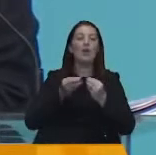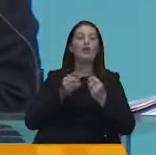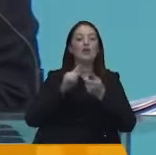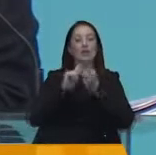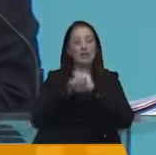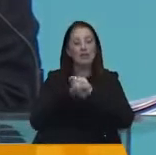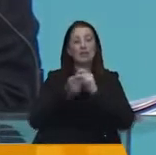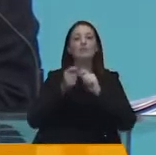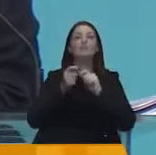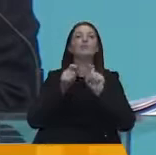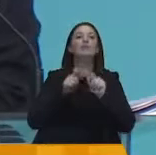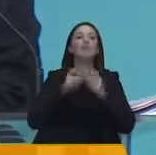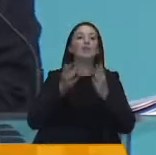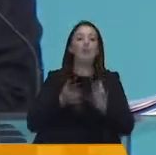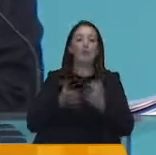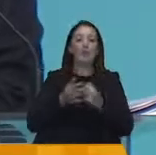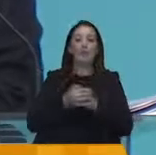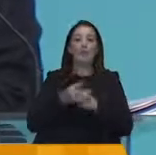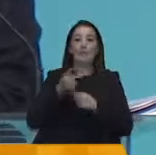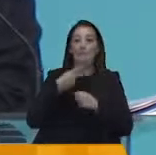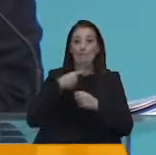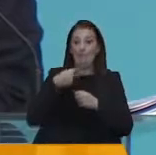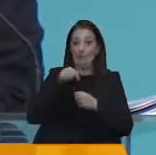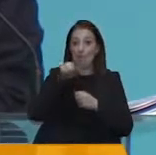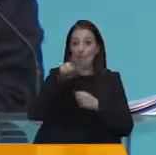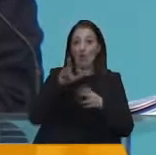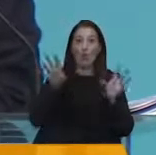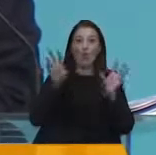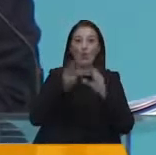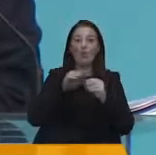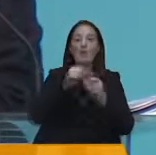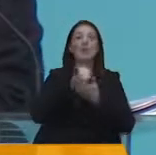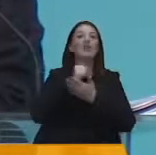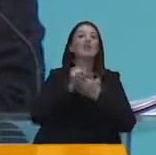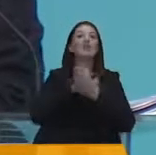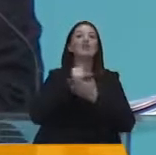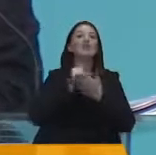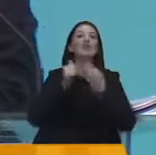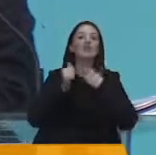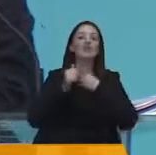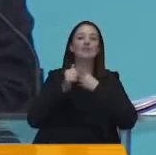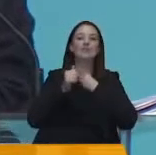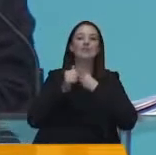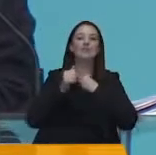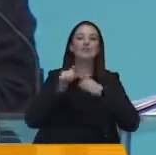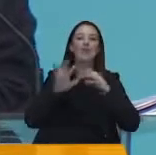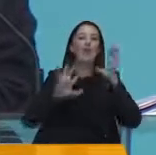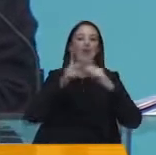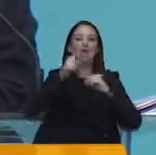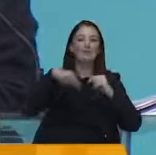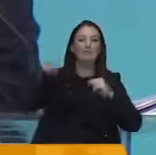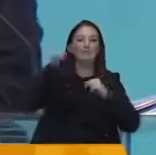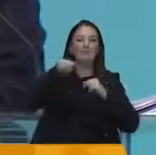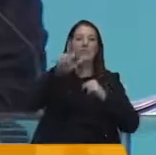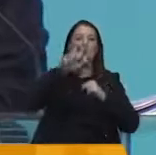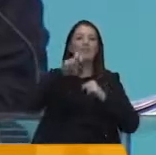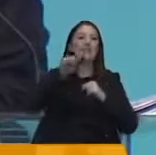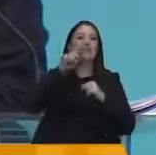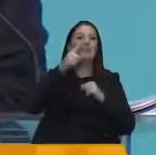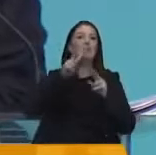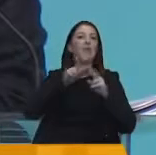düzenlenecek. Bizim oradaki toplam yeşil alanımız 38 bin metrekareden